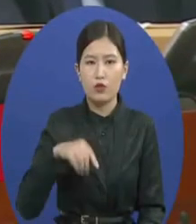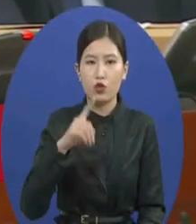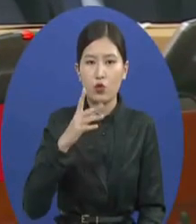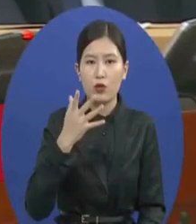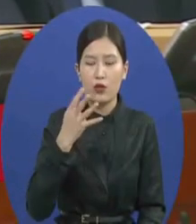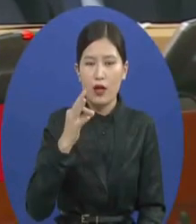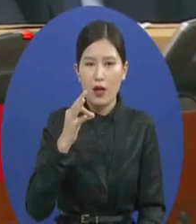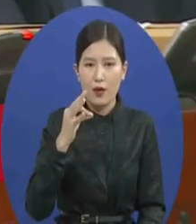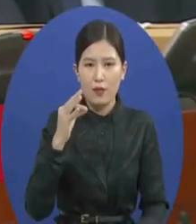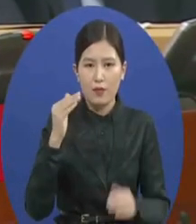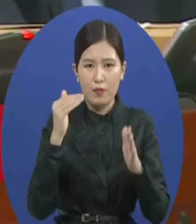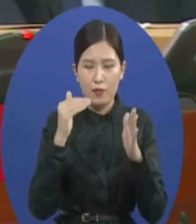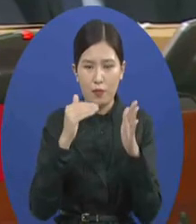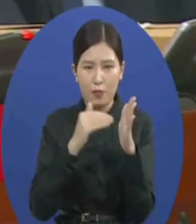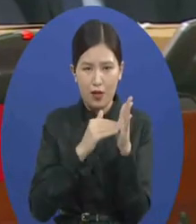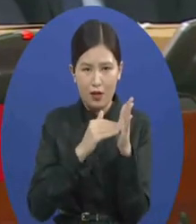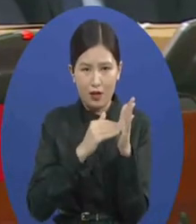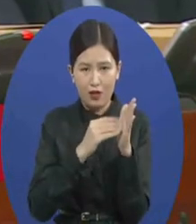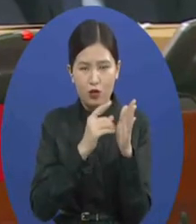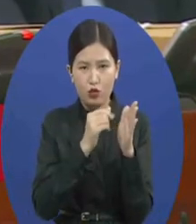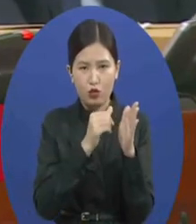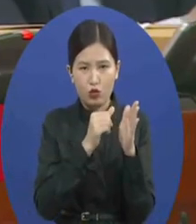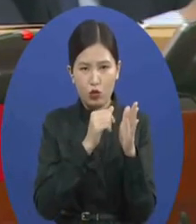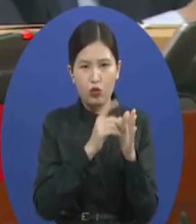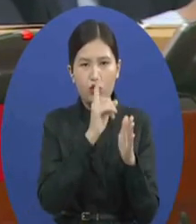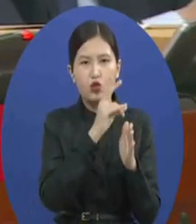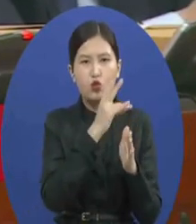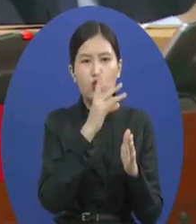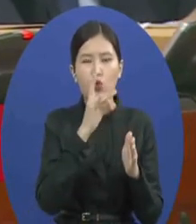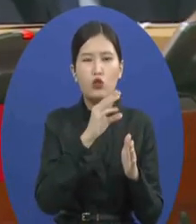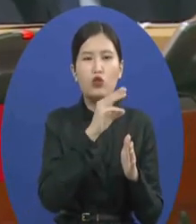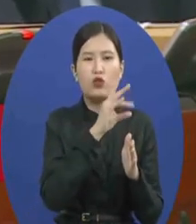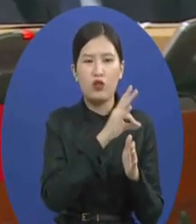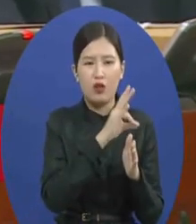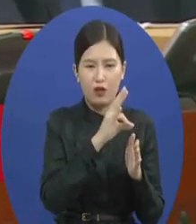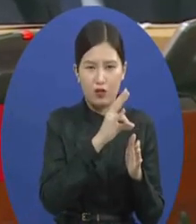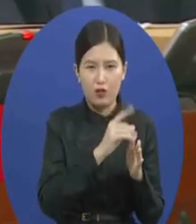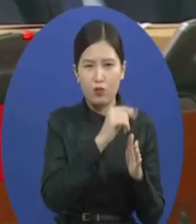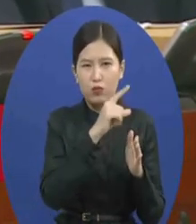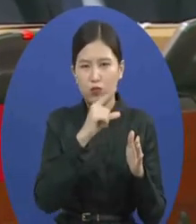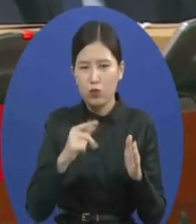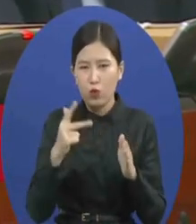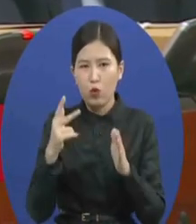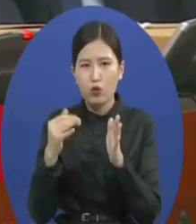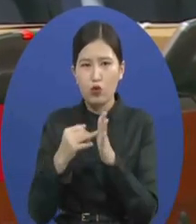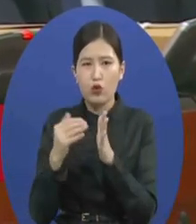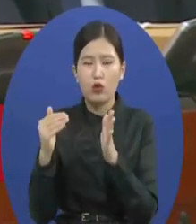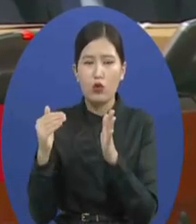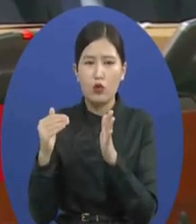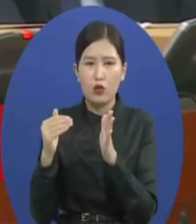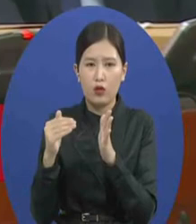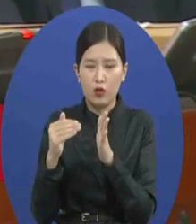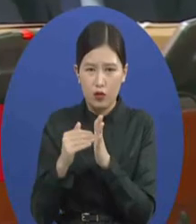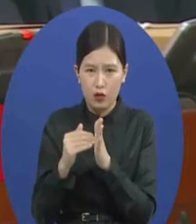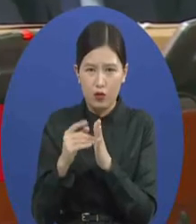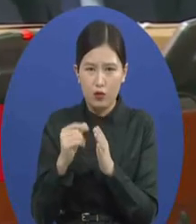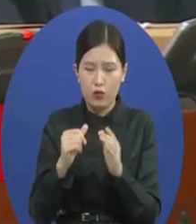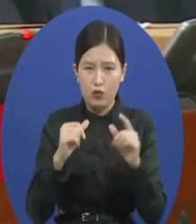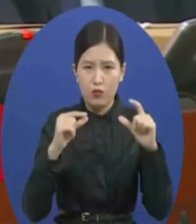нь 37.5 мянган төгрөг болгож байна. За ингэснээрээ үндсэндээ ард иргэд маань сайжруулсан